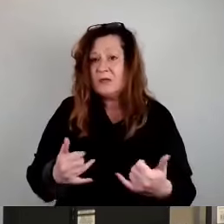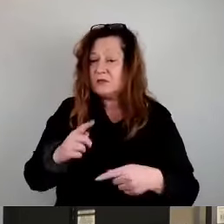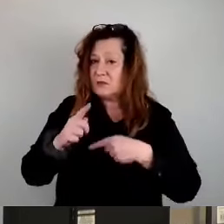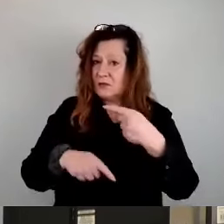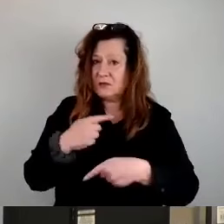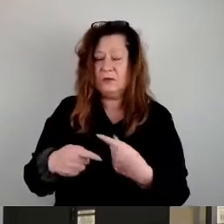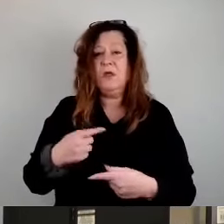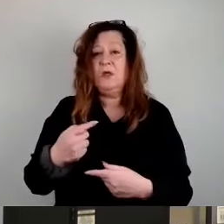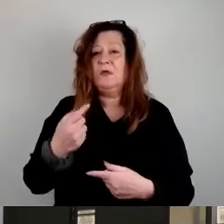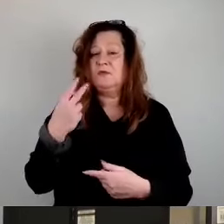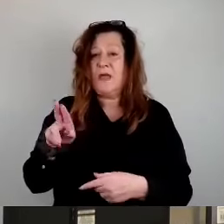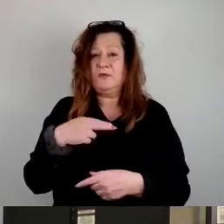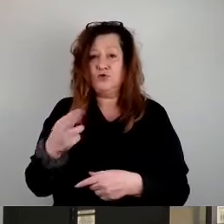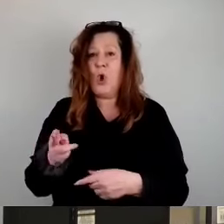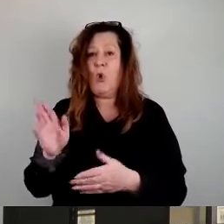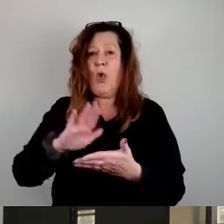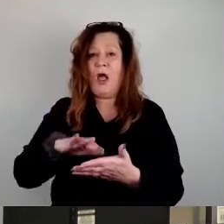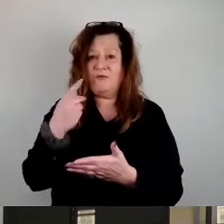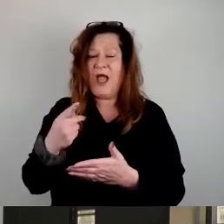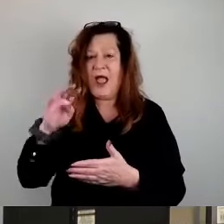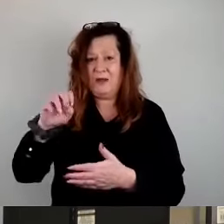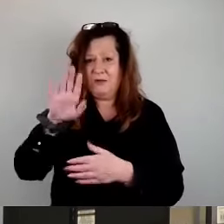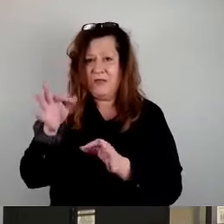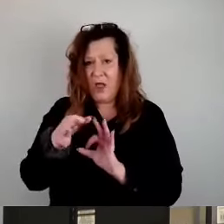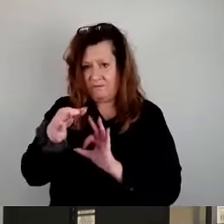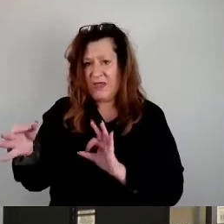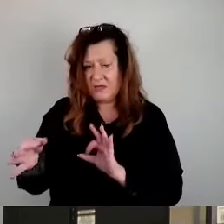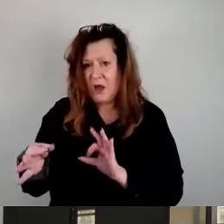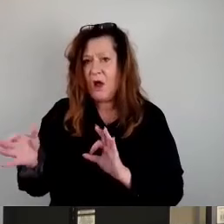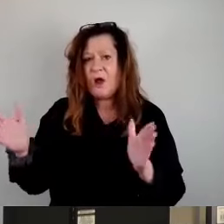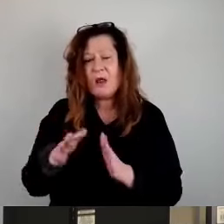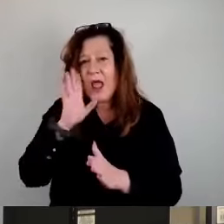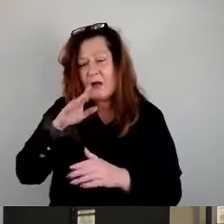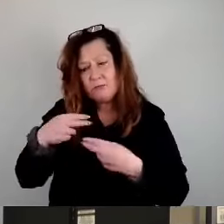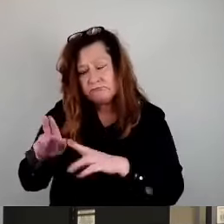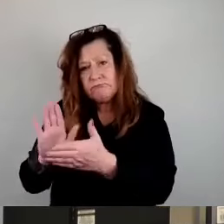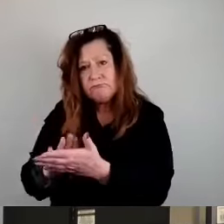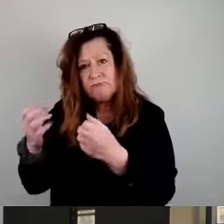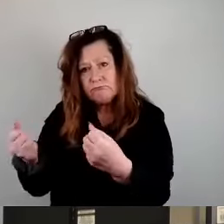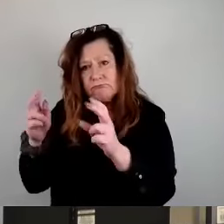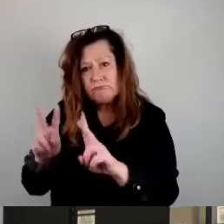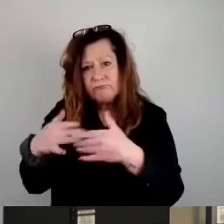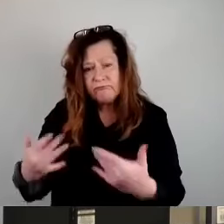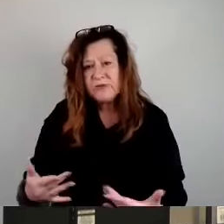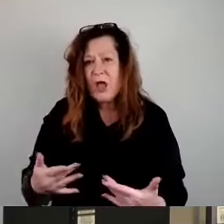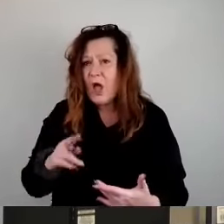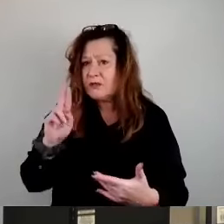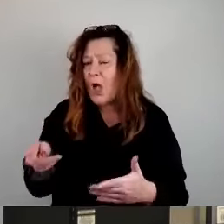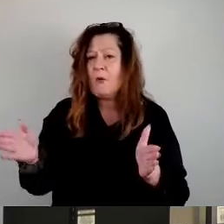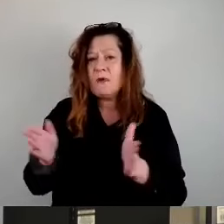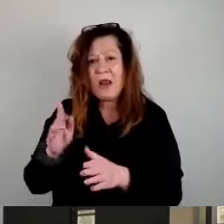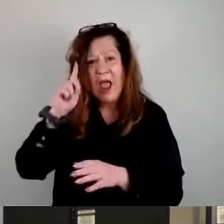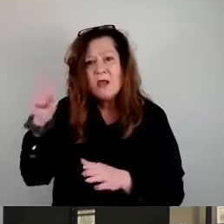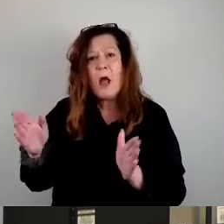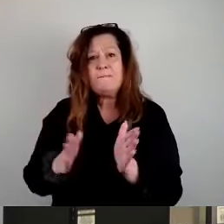wir kriegen jetzt hier ziemlich große Fläche an Kleingarten zurück. Und ich nehme an, das ist auch ein Grund, warum der Kleingartenbeirat hier